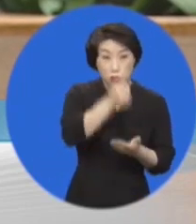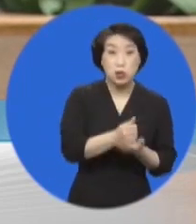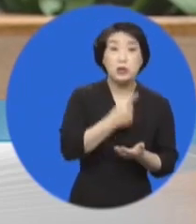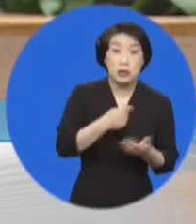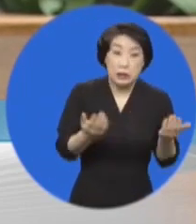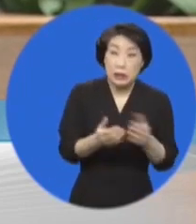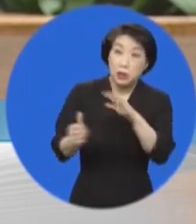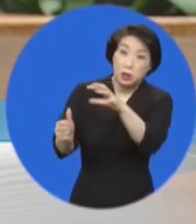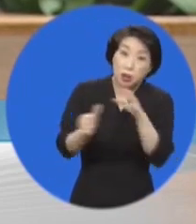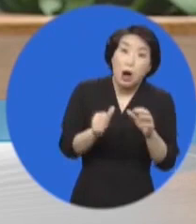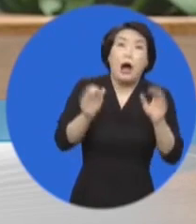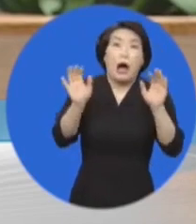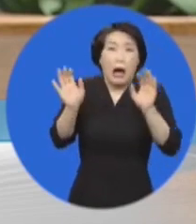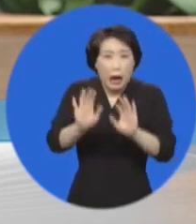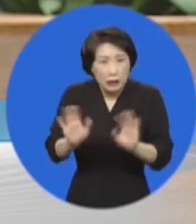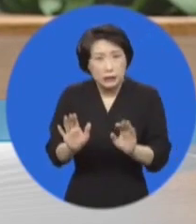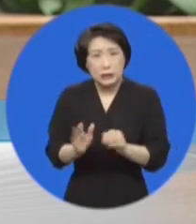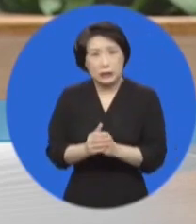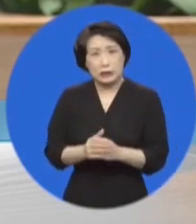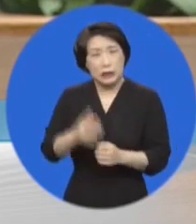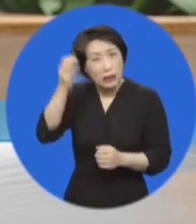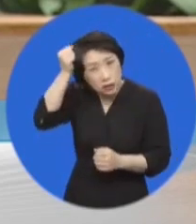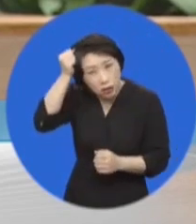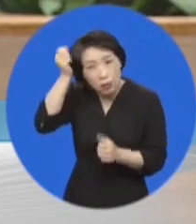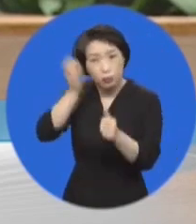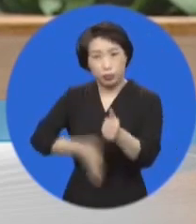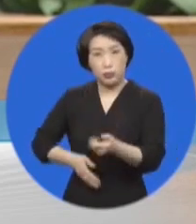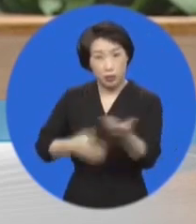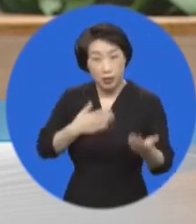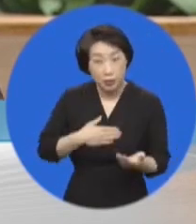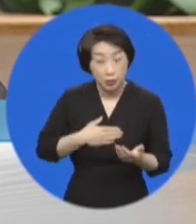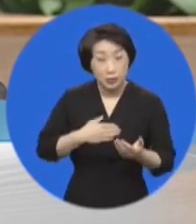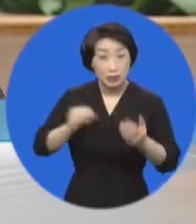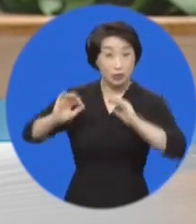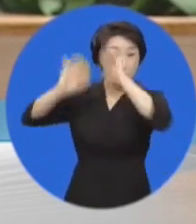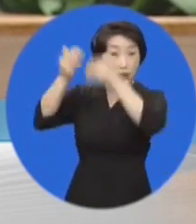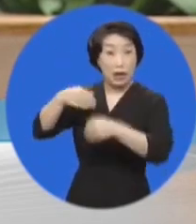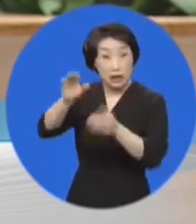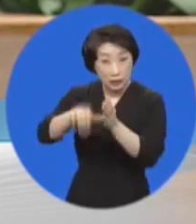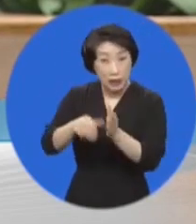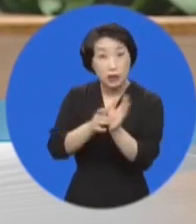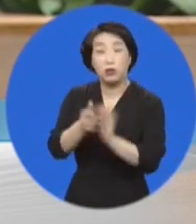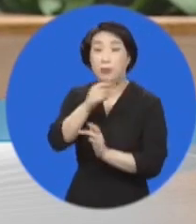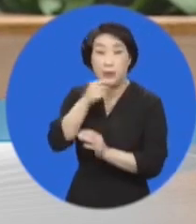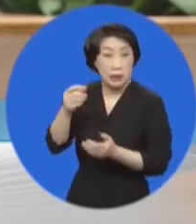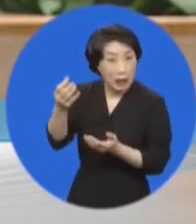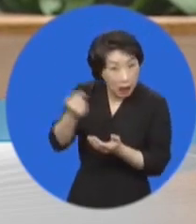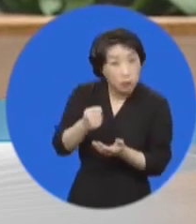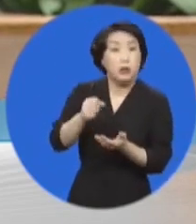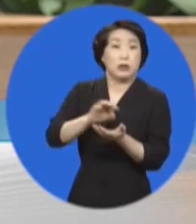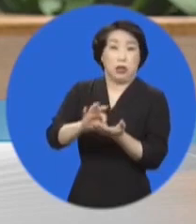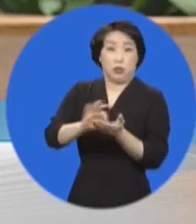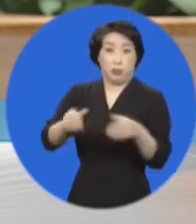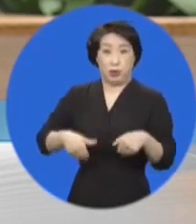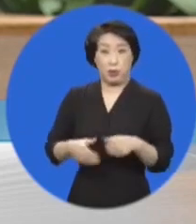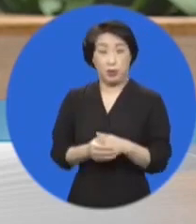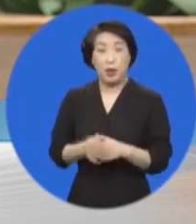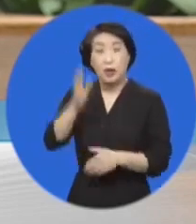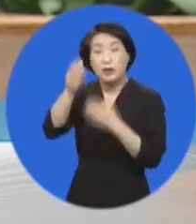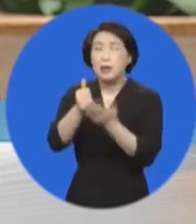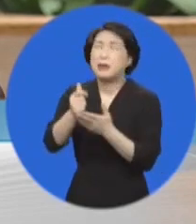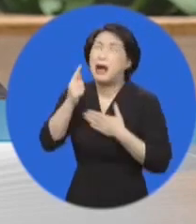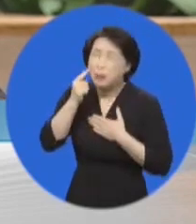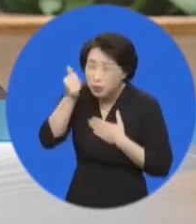짓는데 이용하는 피가 아니라 이 말입니다. 내가 천국 가는데 사용되는 피입니다.